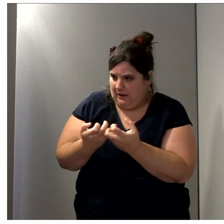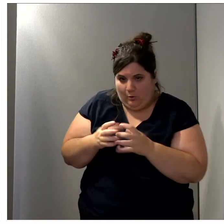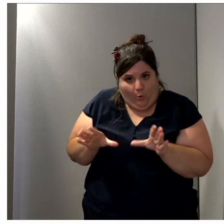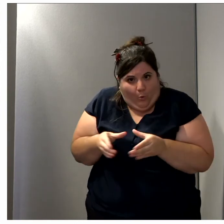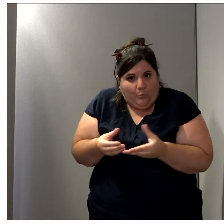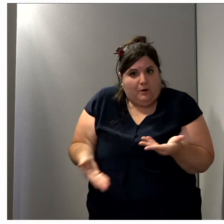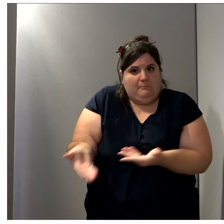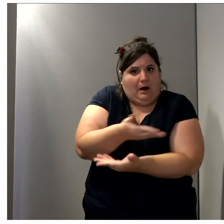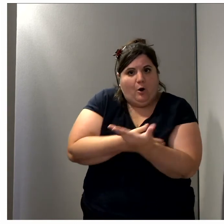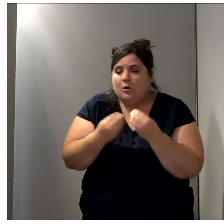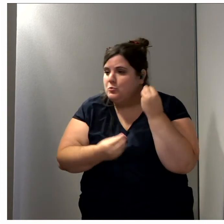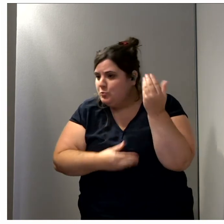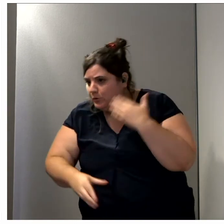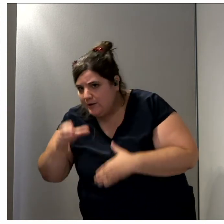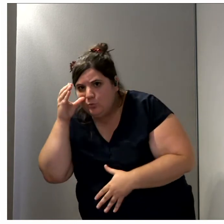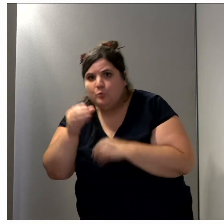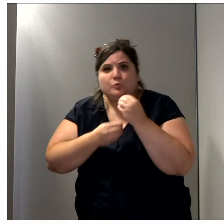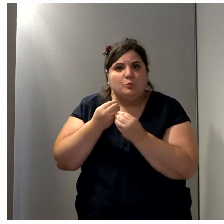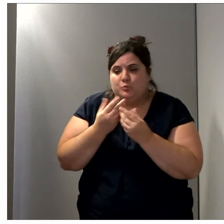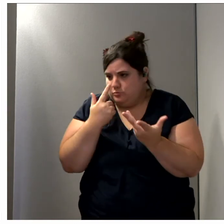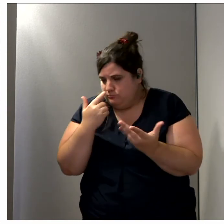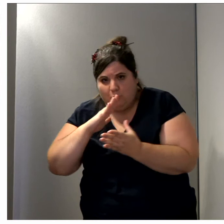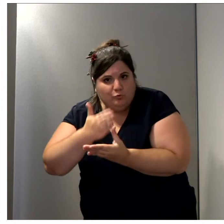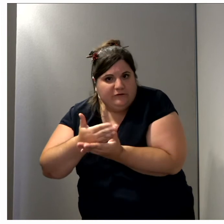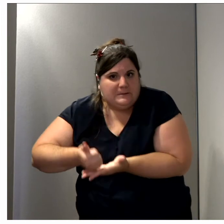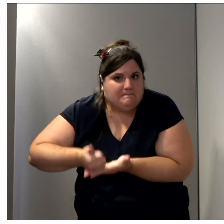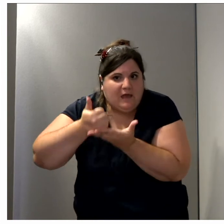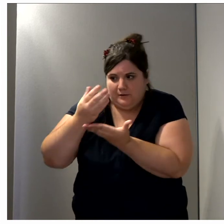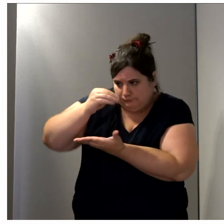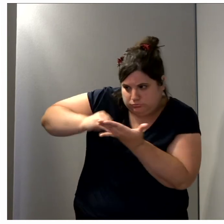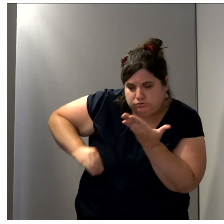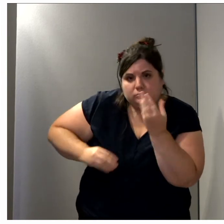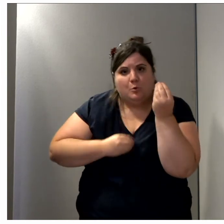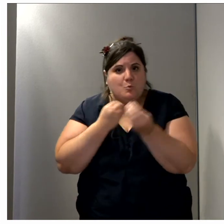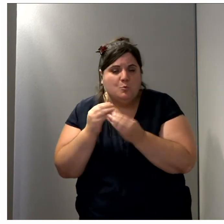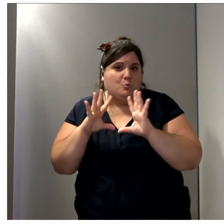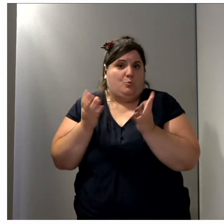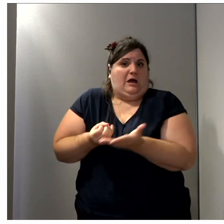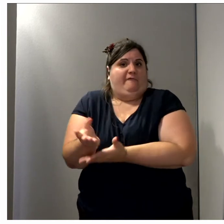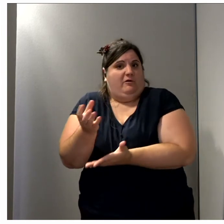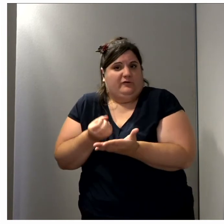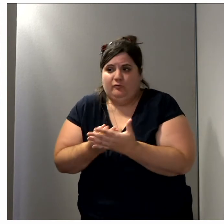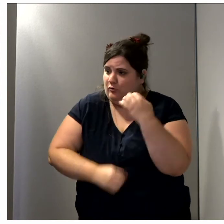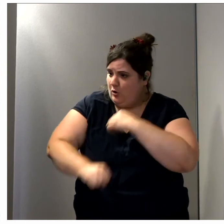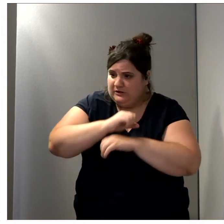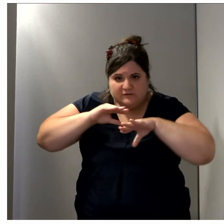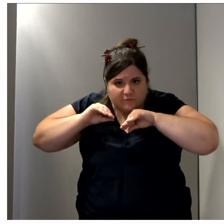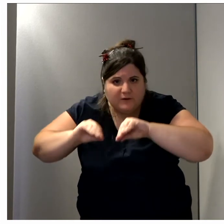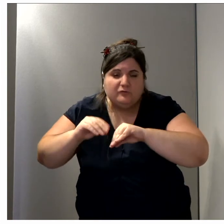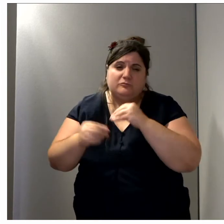l'élaboration des projets de vie, à la rédaction de dossiers, etc., etc. Donne de l'information, organise des